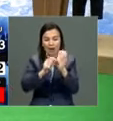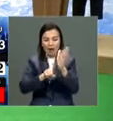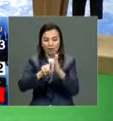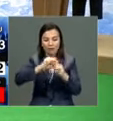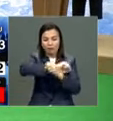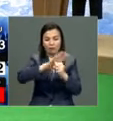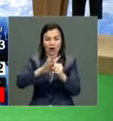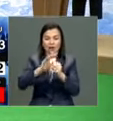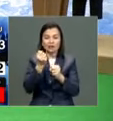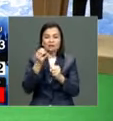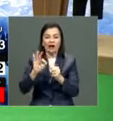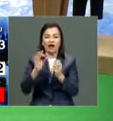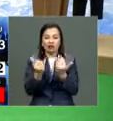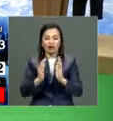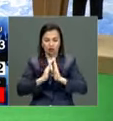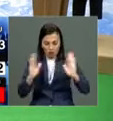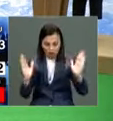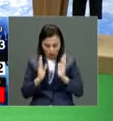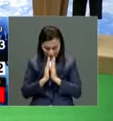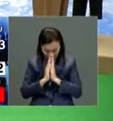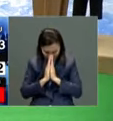ที่มากล่าวนะครับเอาไปใช้เรื่องอื่นไม่ได้เอาไปทำอย่างอื่นไม่ได้กรมควบคุมโรคกระทรวงสาธารณสุขเป็นคนใช้ข้อมูลนี้ครับนะครับขอบคุณครับถ้ากราบขอบพระคุณนะคะท่านนายแพทย์พลวัตวิฑูรย์กลชิตนะครับผู้ตรวจราชการกระทรวงดิจิทัลเพื่อเศรษฐกิจและสังคมในฐานะรองหัวหน้าศูนย์ปฏิบัติการด้านข้อมูลมาตรการการแก้ไขปัญหาโรคติดเชื้อโควิช19